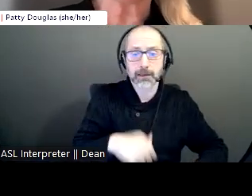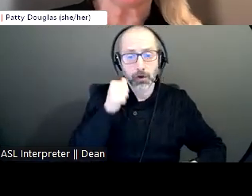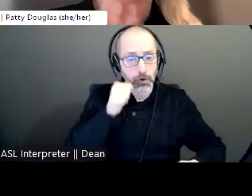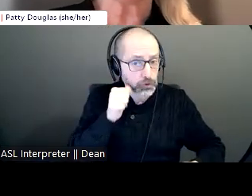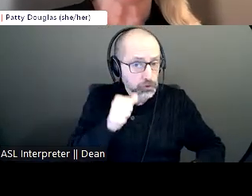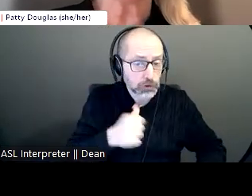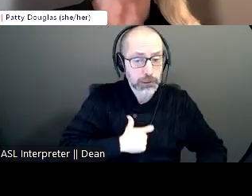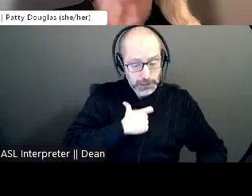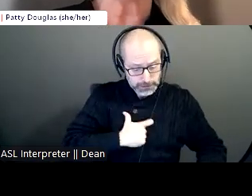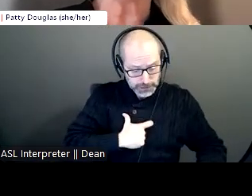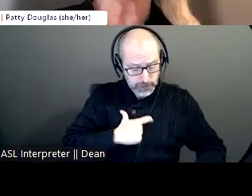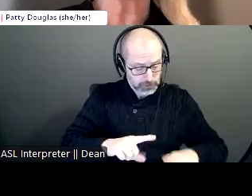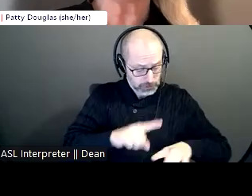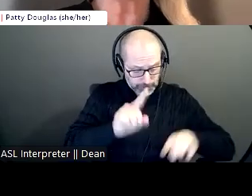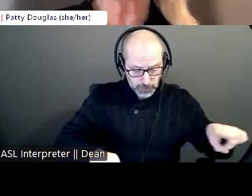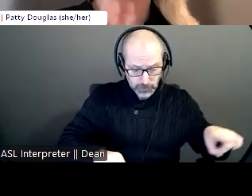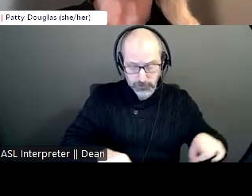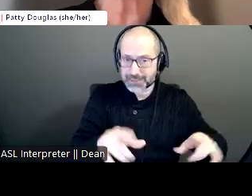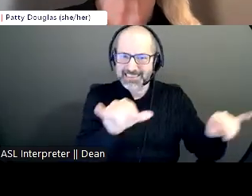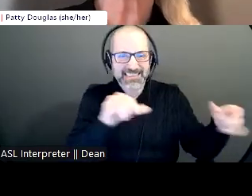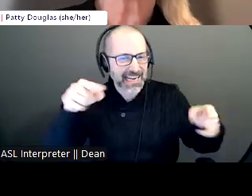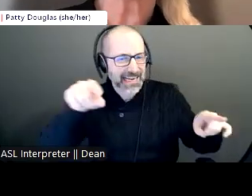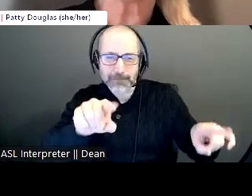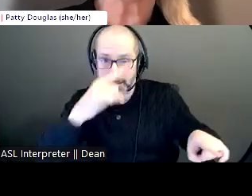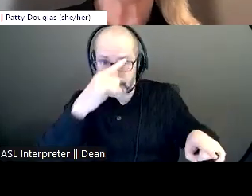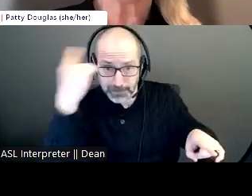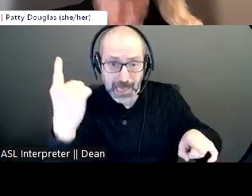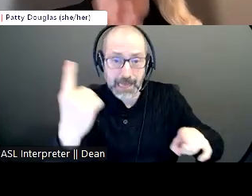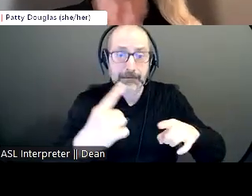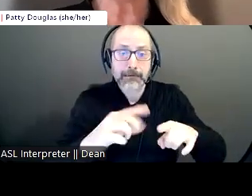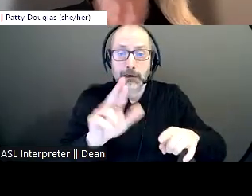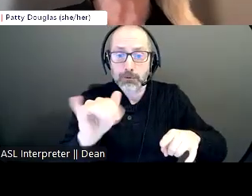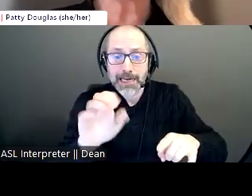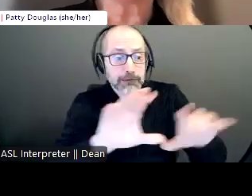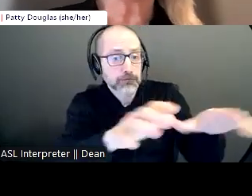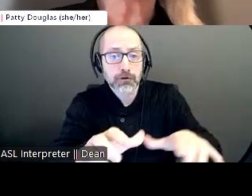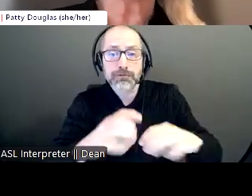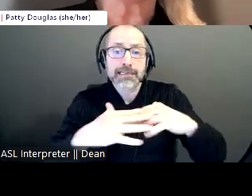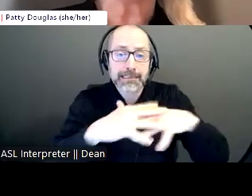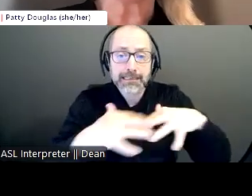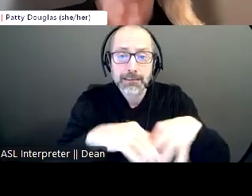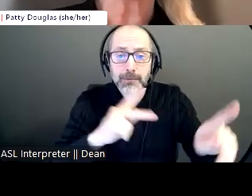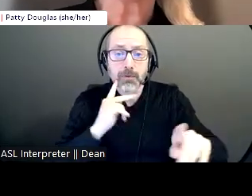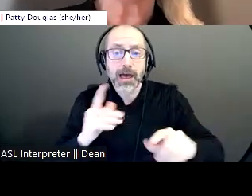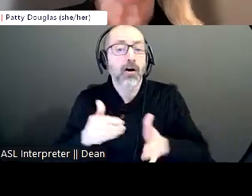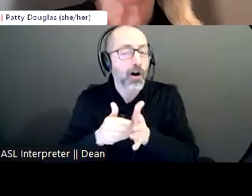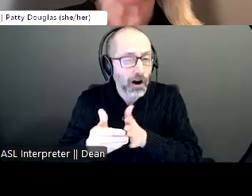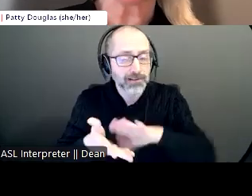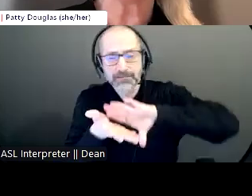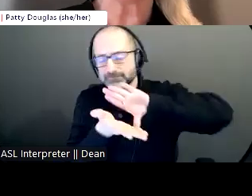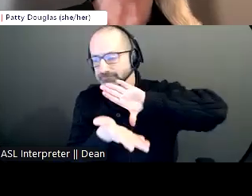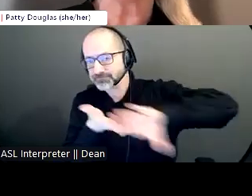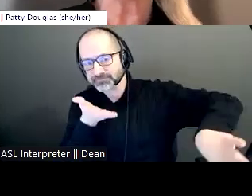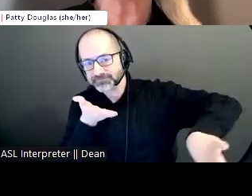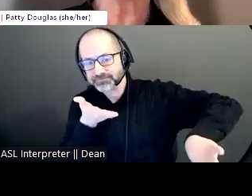filles, les personnes de genre divers, telles que les personnes noires, autochtones et racisées, sont souvent exclues des services et